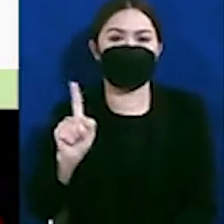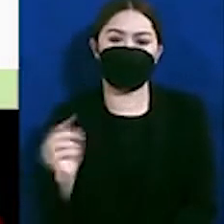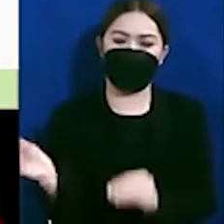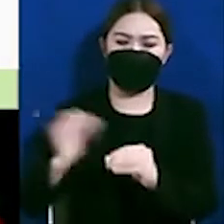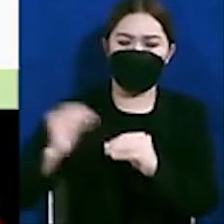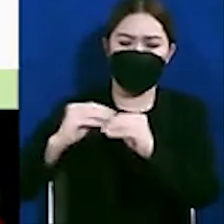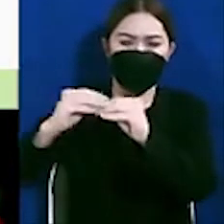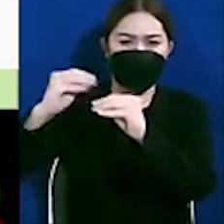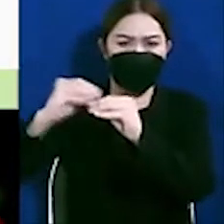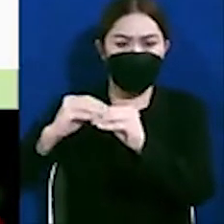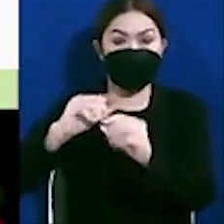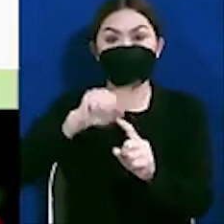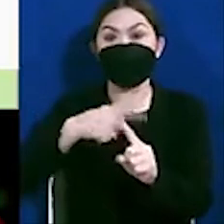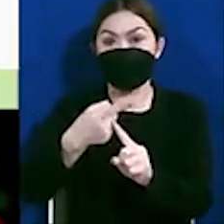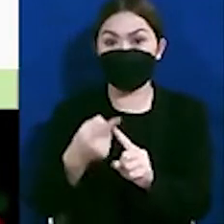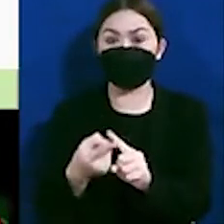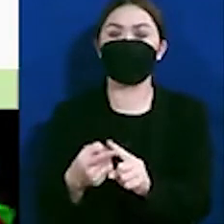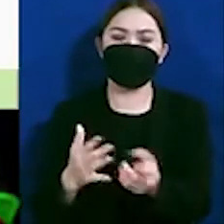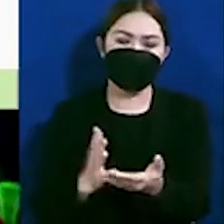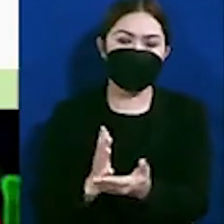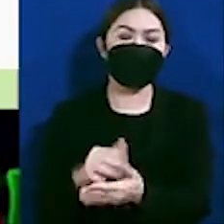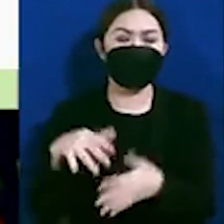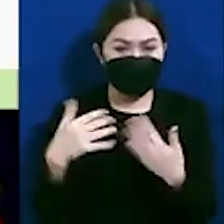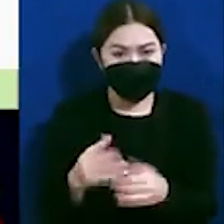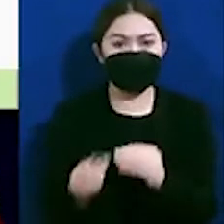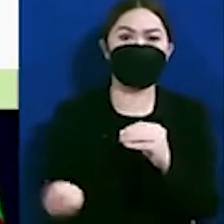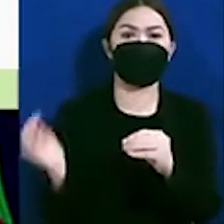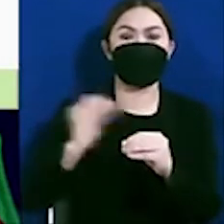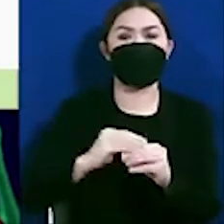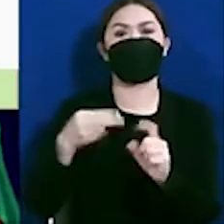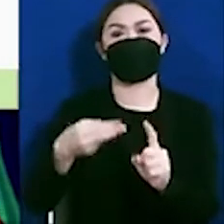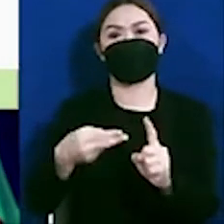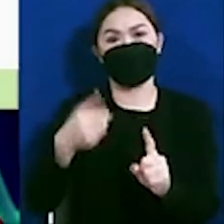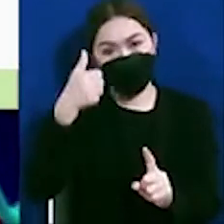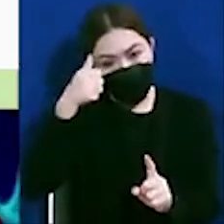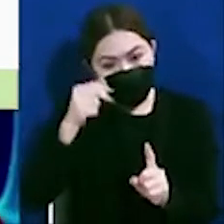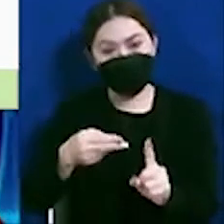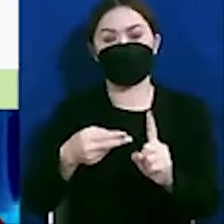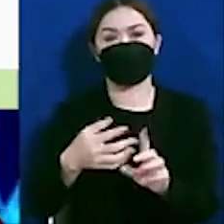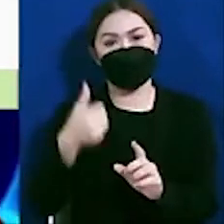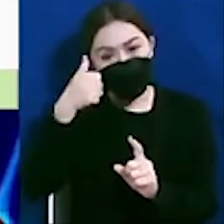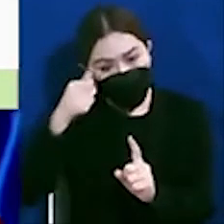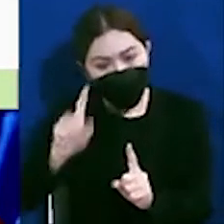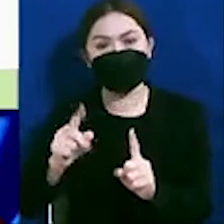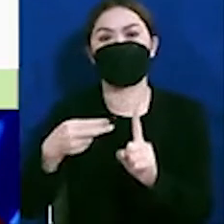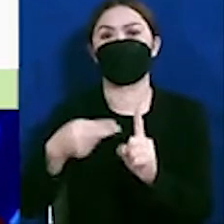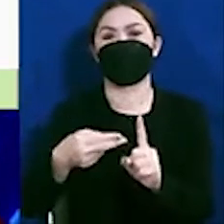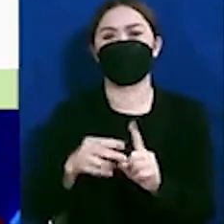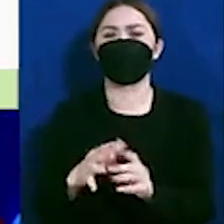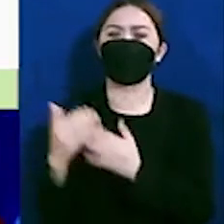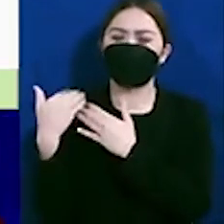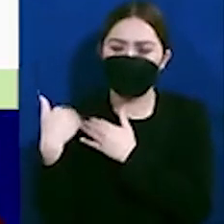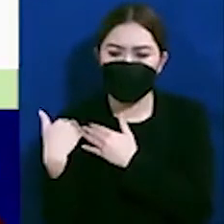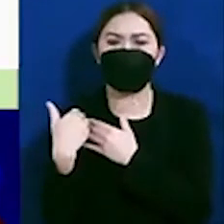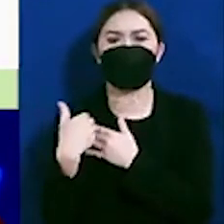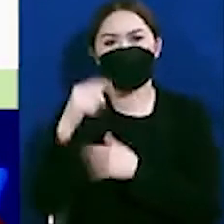การครองเตียงเนี่ยแค่ 1เดือนผ่านไปอัตราของเกมเพิ่มถึงหมื่นเตียงต่อวันนี่คือภาระนะครับที่